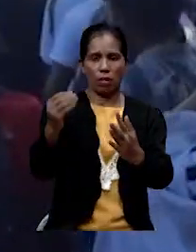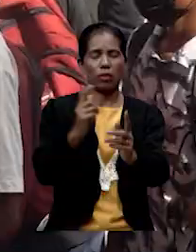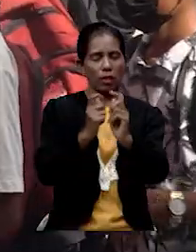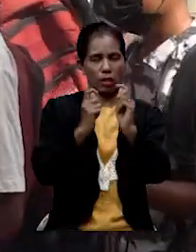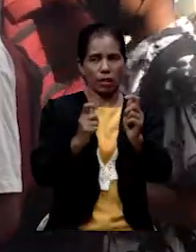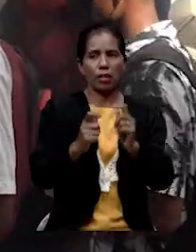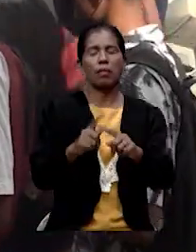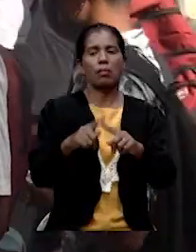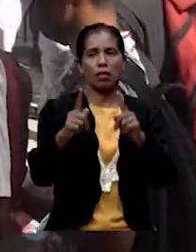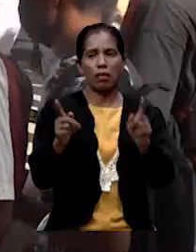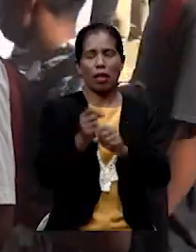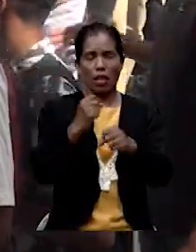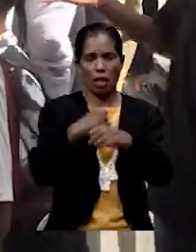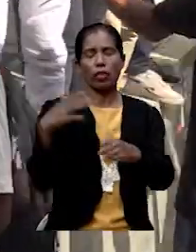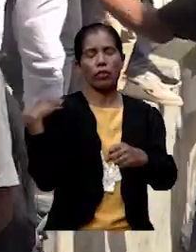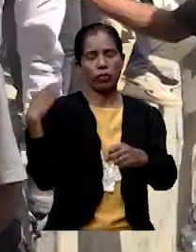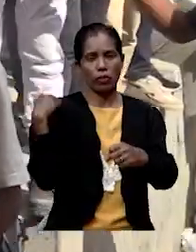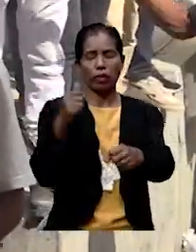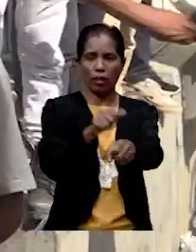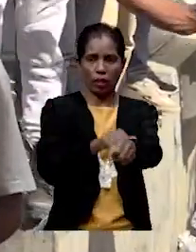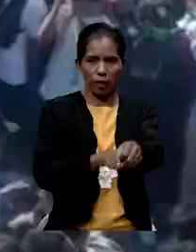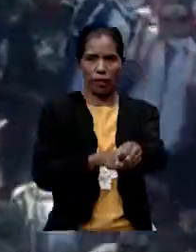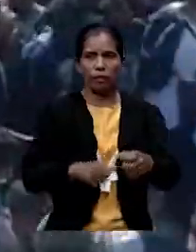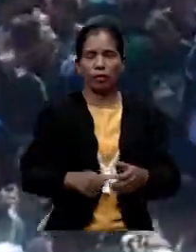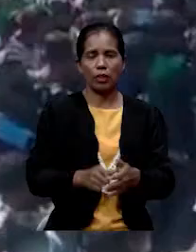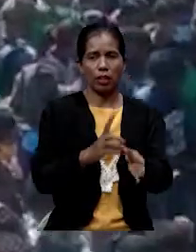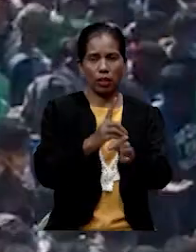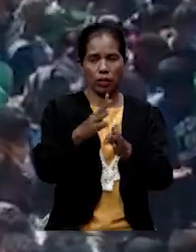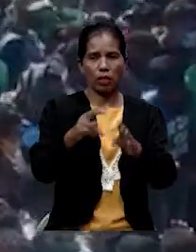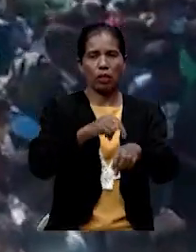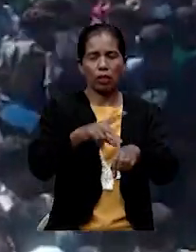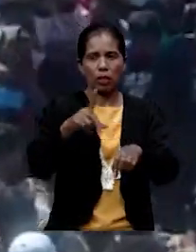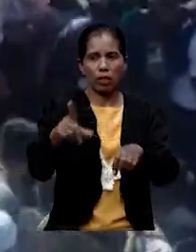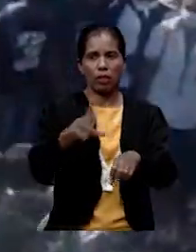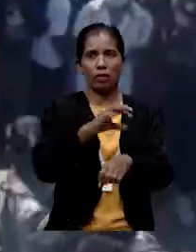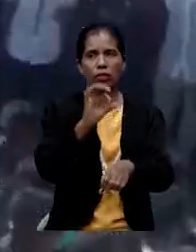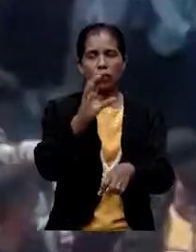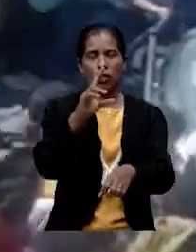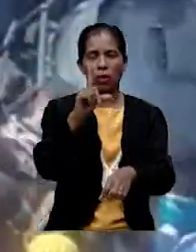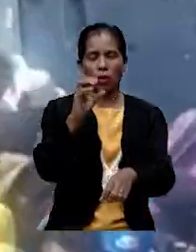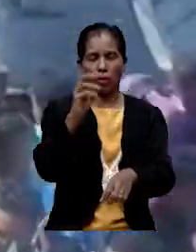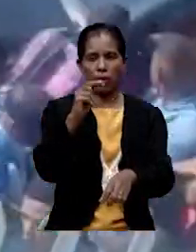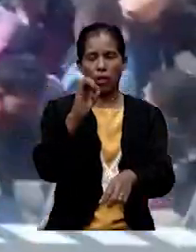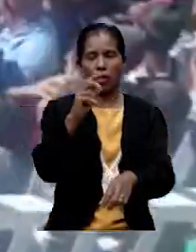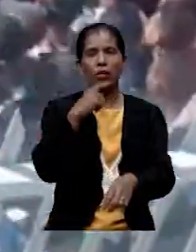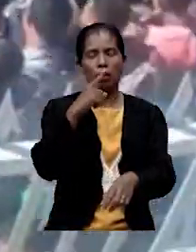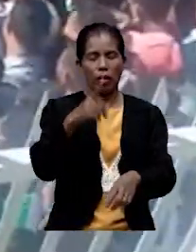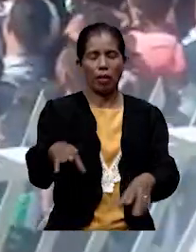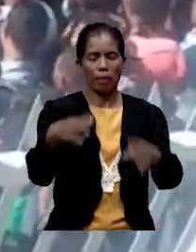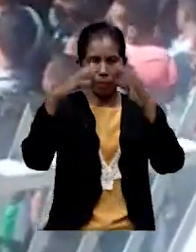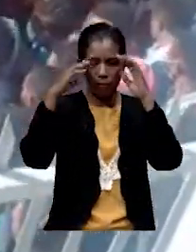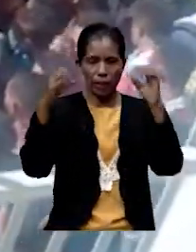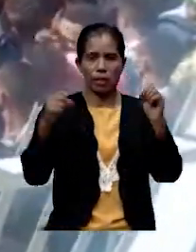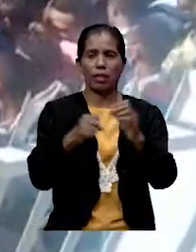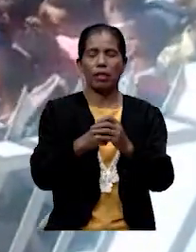besito saung ne, resulta joven balun hetan kanek. Direktur nasional empregu exterior Filomeno Suarez Ateten, ho presensa joven sira nebe